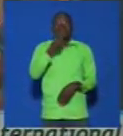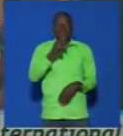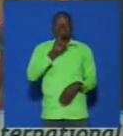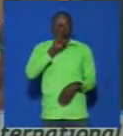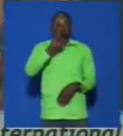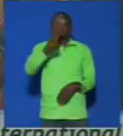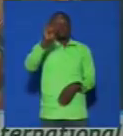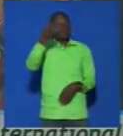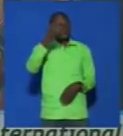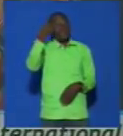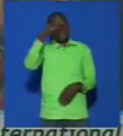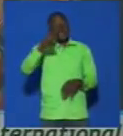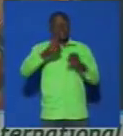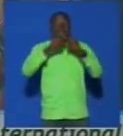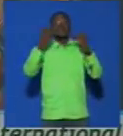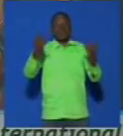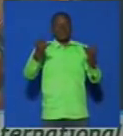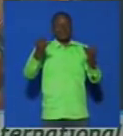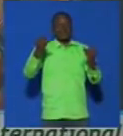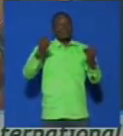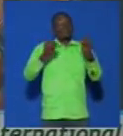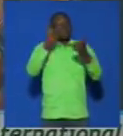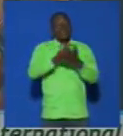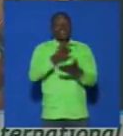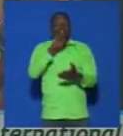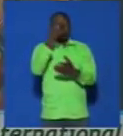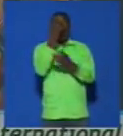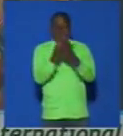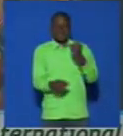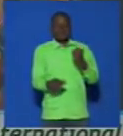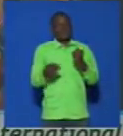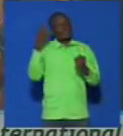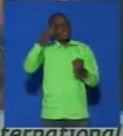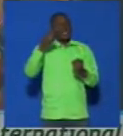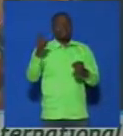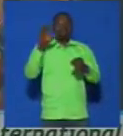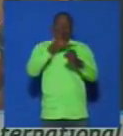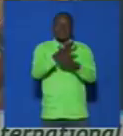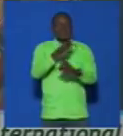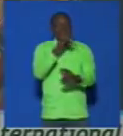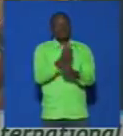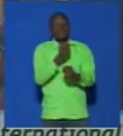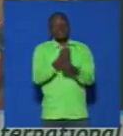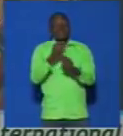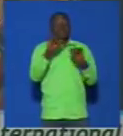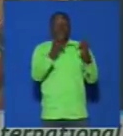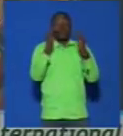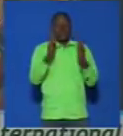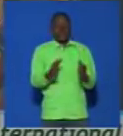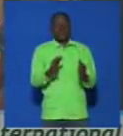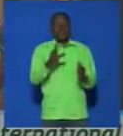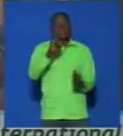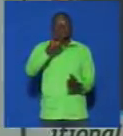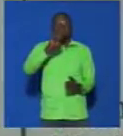trouble fête que la paix le pays notant au passage ses absences et pas des moindres qui complique la tâche aux étalons d'ilham